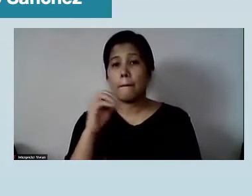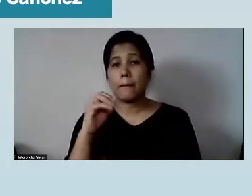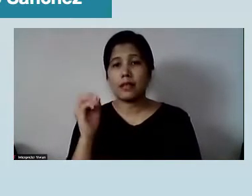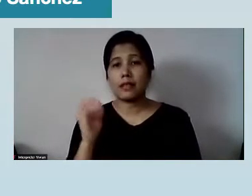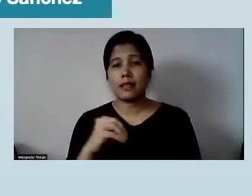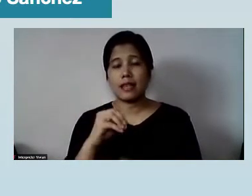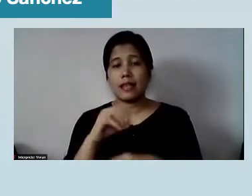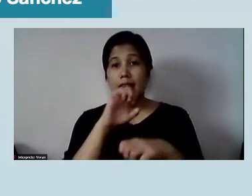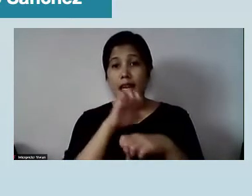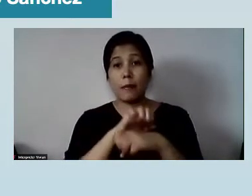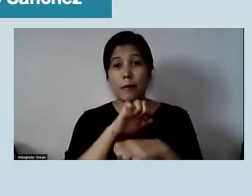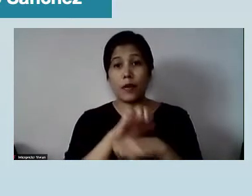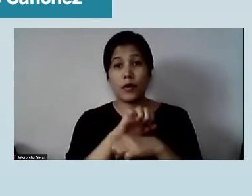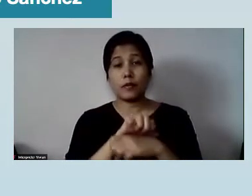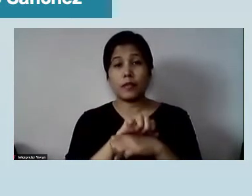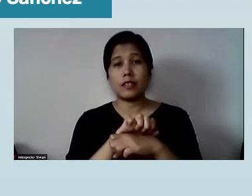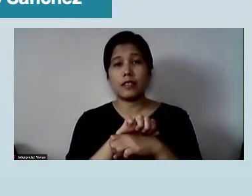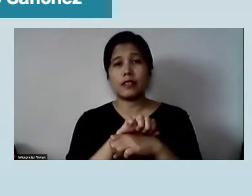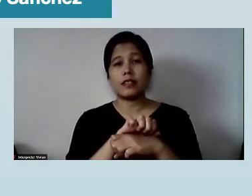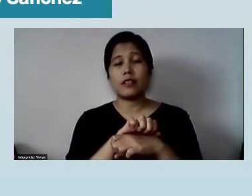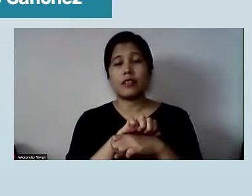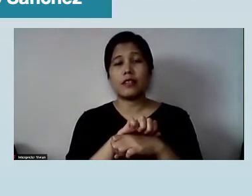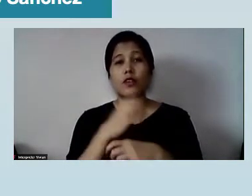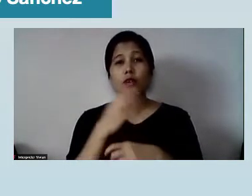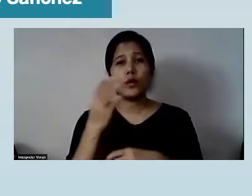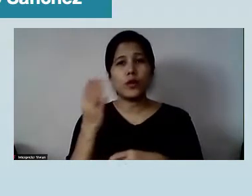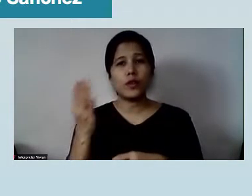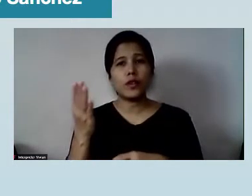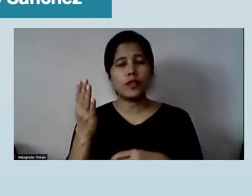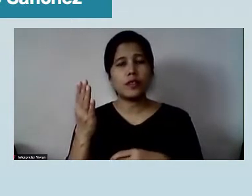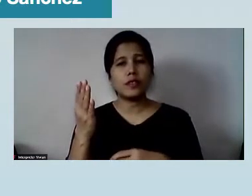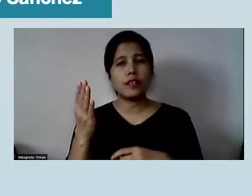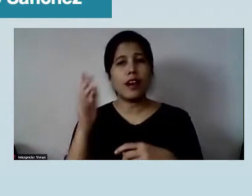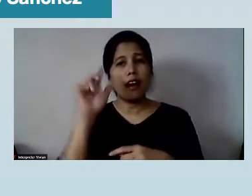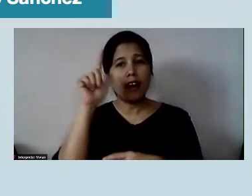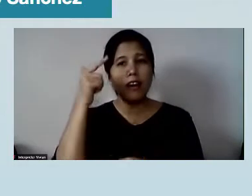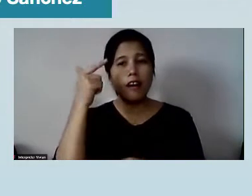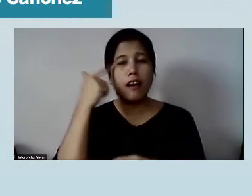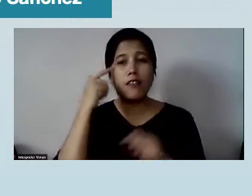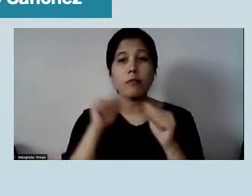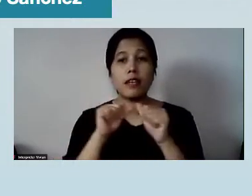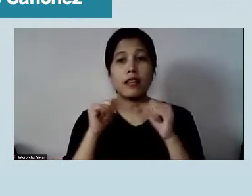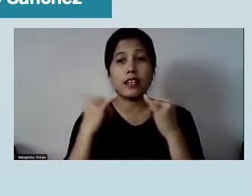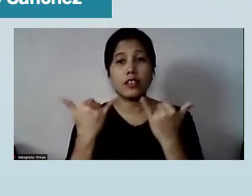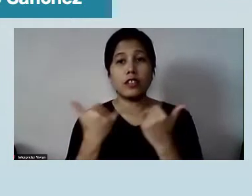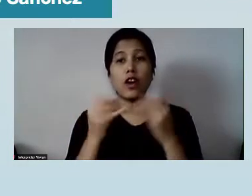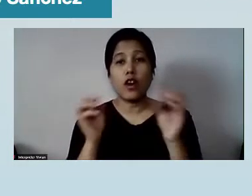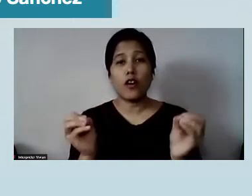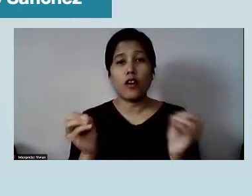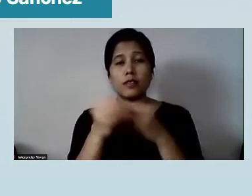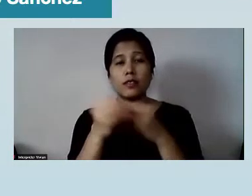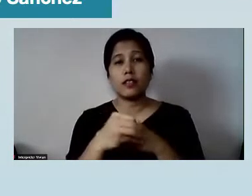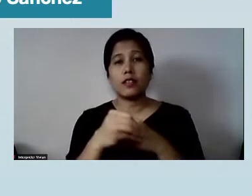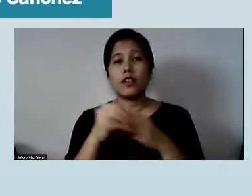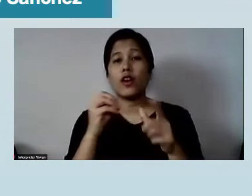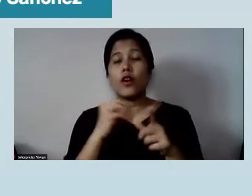employment doon sa mga government agencies, offices, or